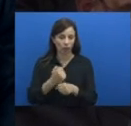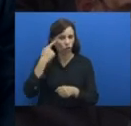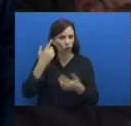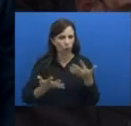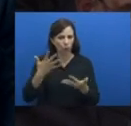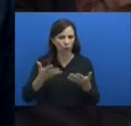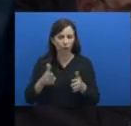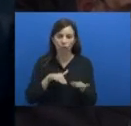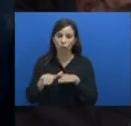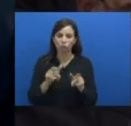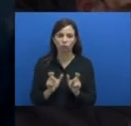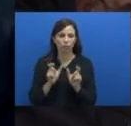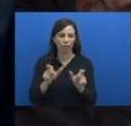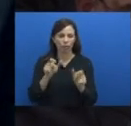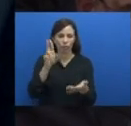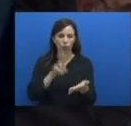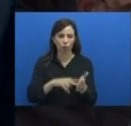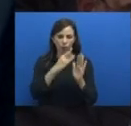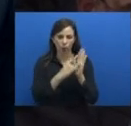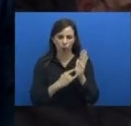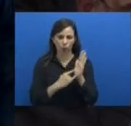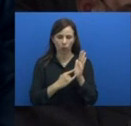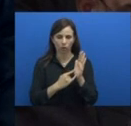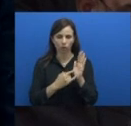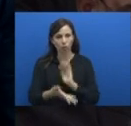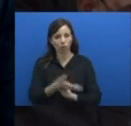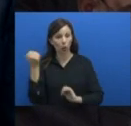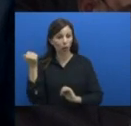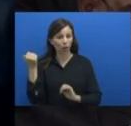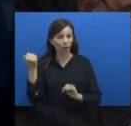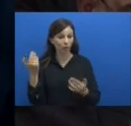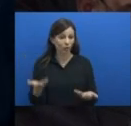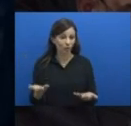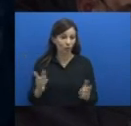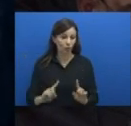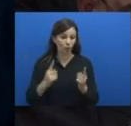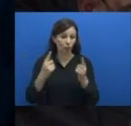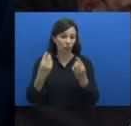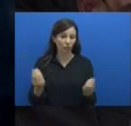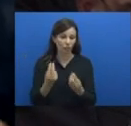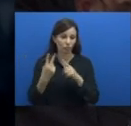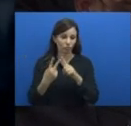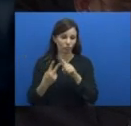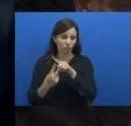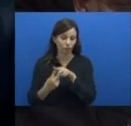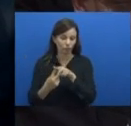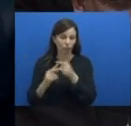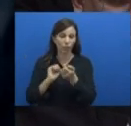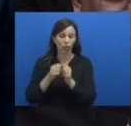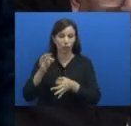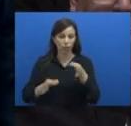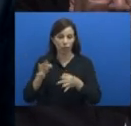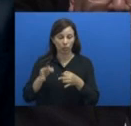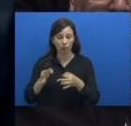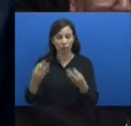القضائية وصلاحيات القضاء، لأنه هنالك أسباب سياسية. يعني ناس أشخاص